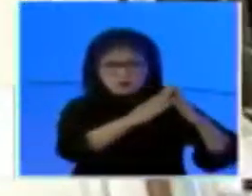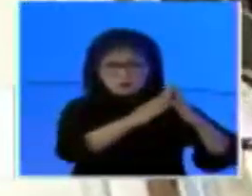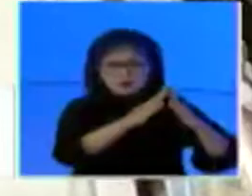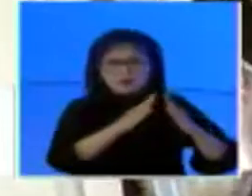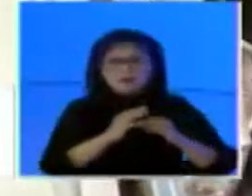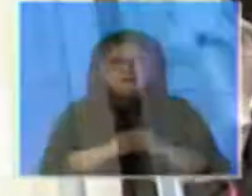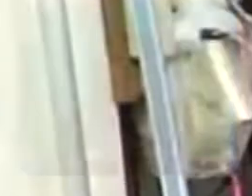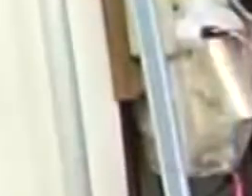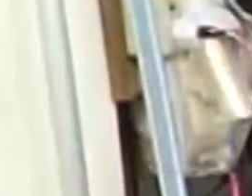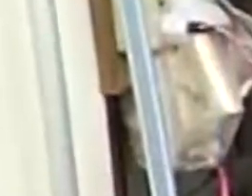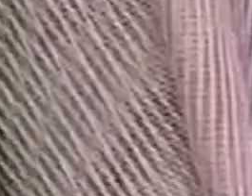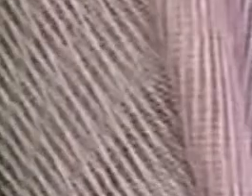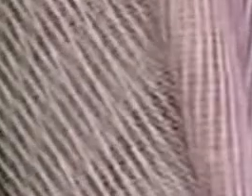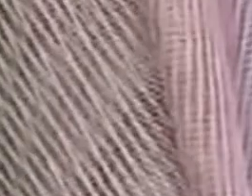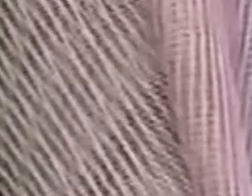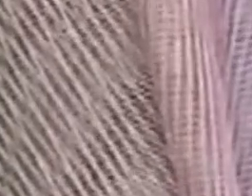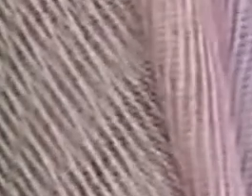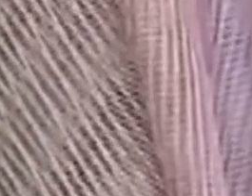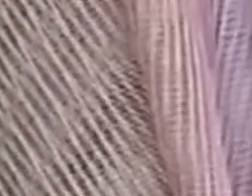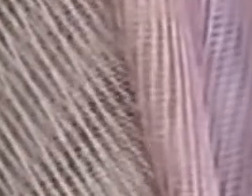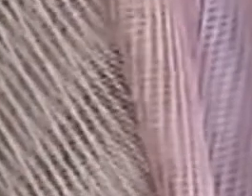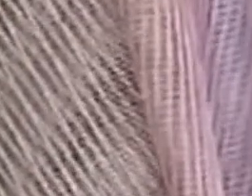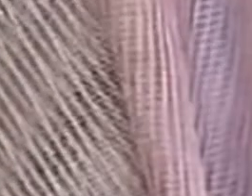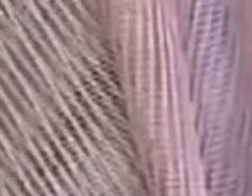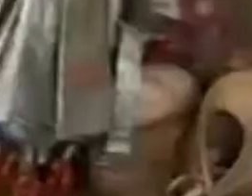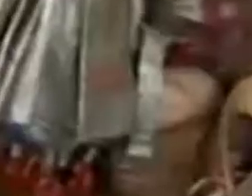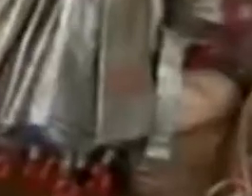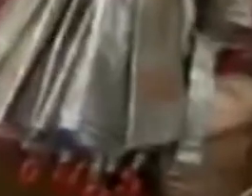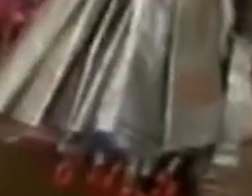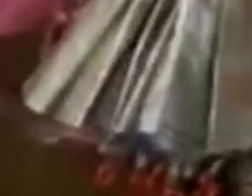Di rumah ini ditemukan satu keluarga tewas diduga keracunan asap genset.